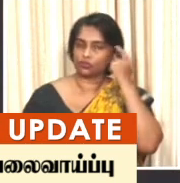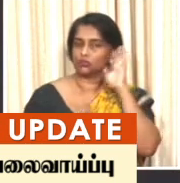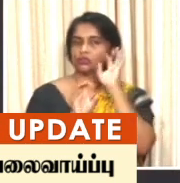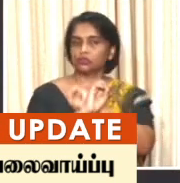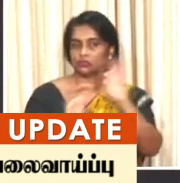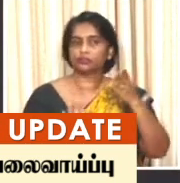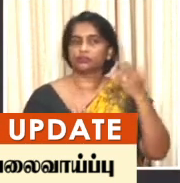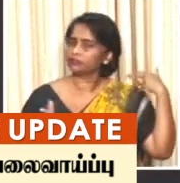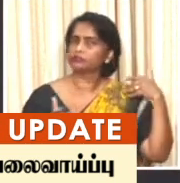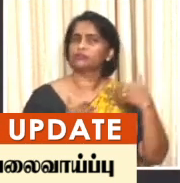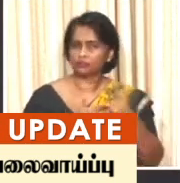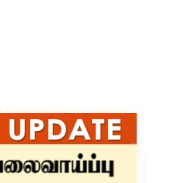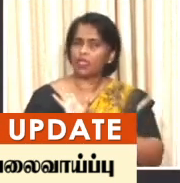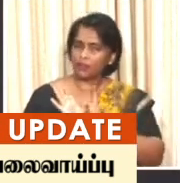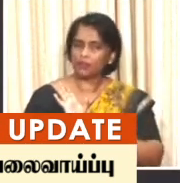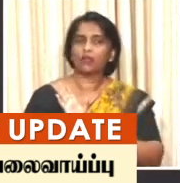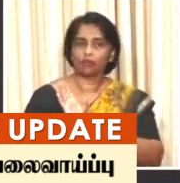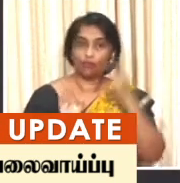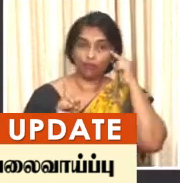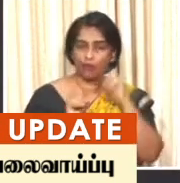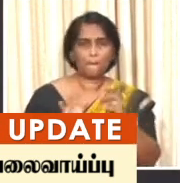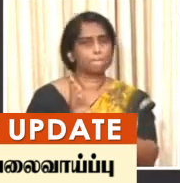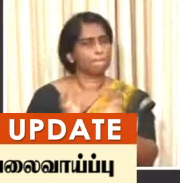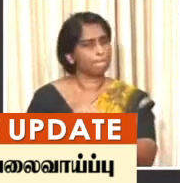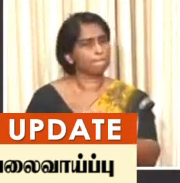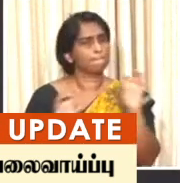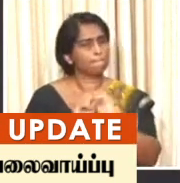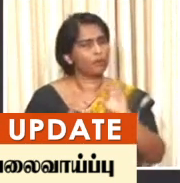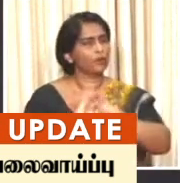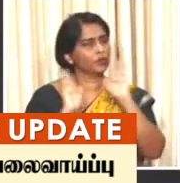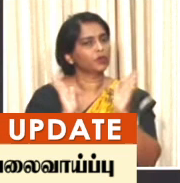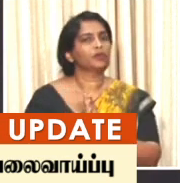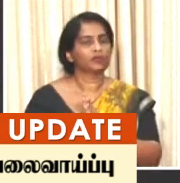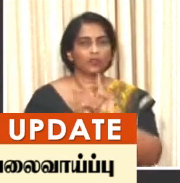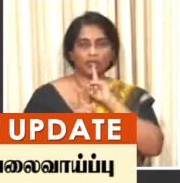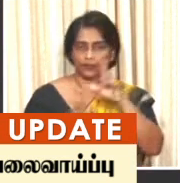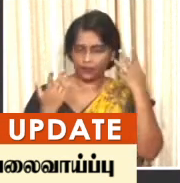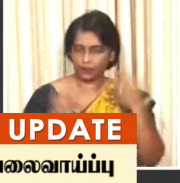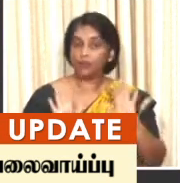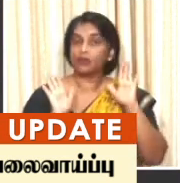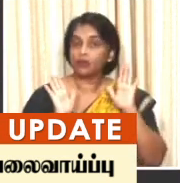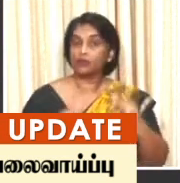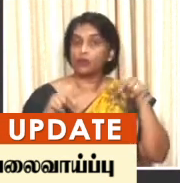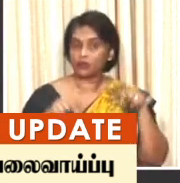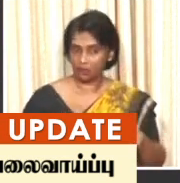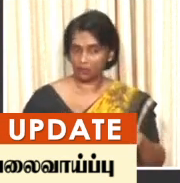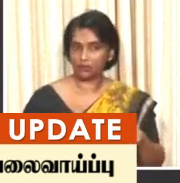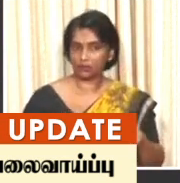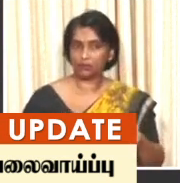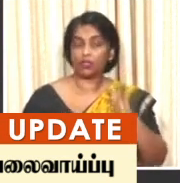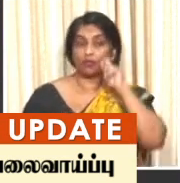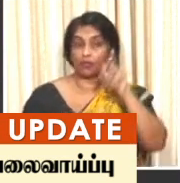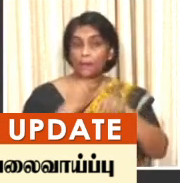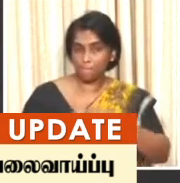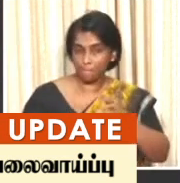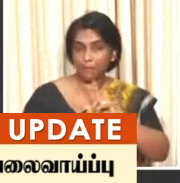අද එදා මෙදා තුර හැමදාකම මේ පිළිබඳව මාධ්‍ය මගින් හැම ක්ෂේත්‍රයකින්ම දැනුවත් කරලා තියෙනවා. නමුත් අද වෙනකොට මිනිස්